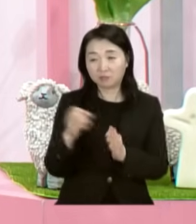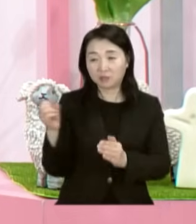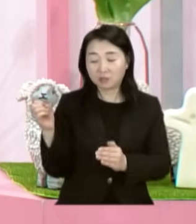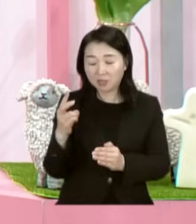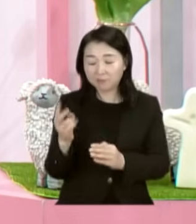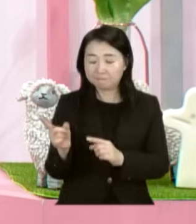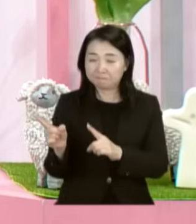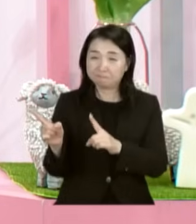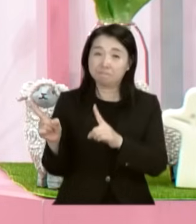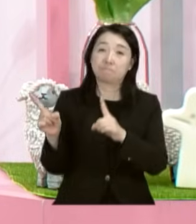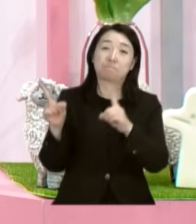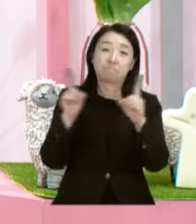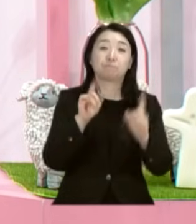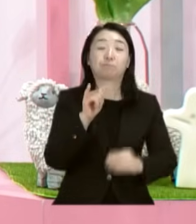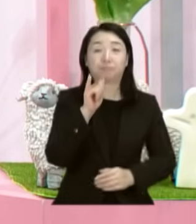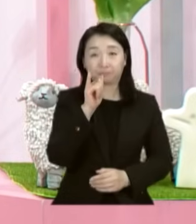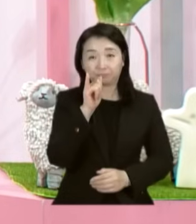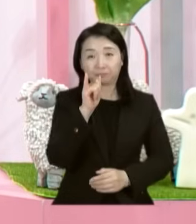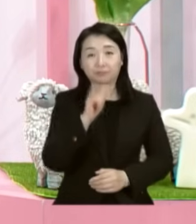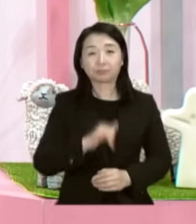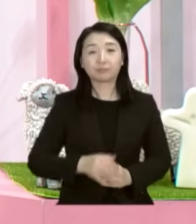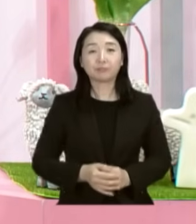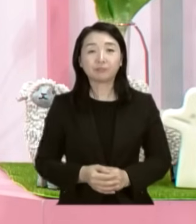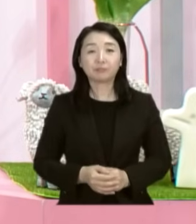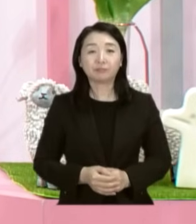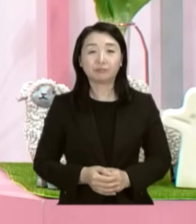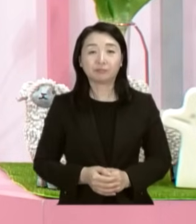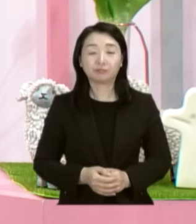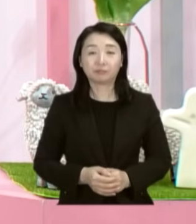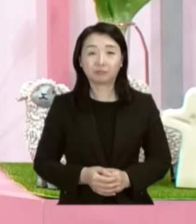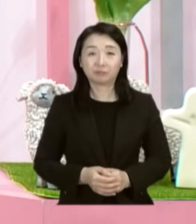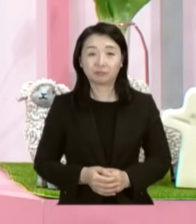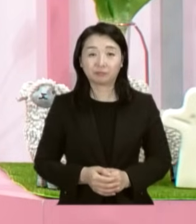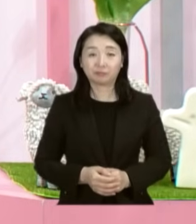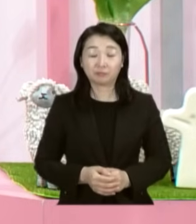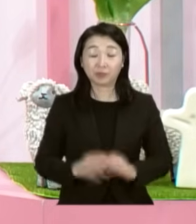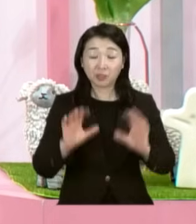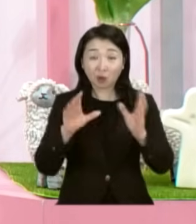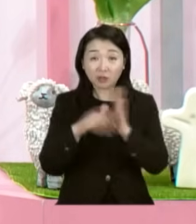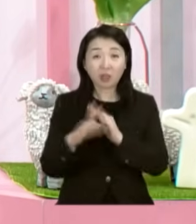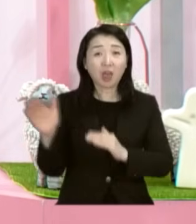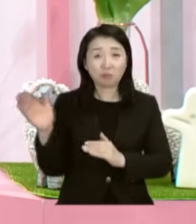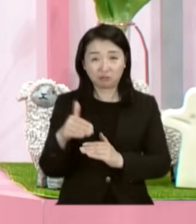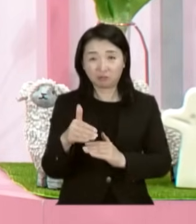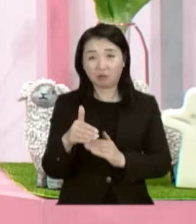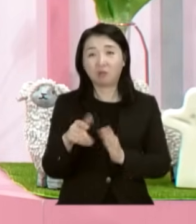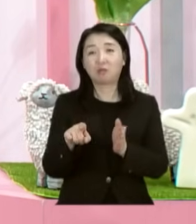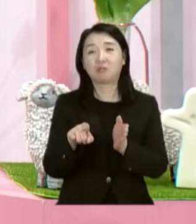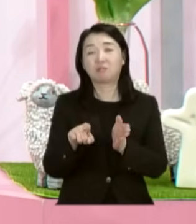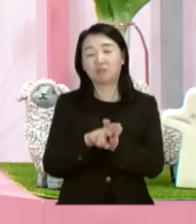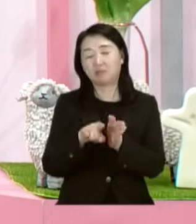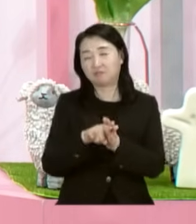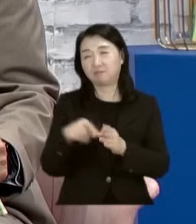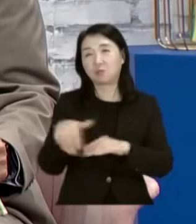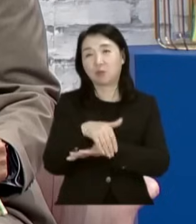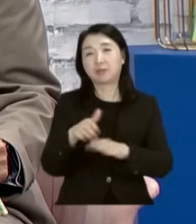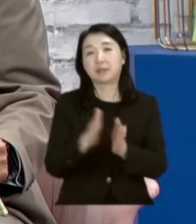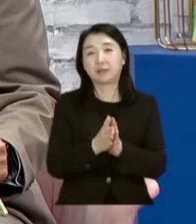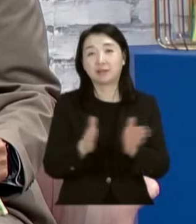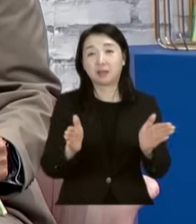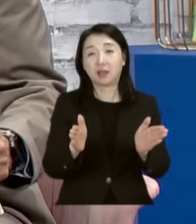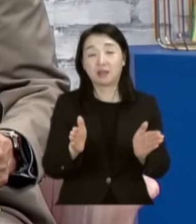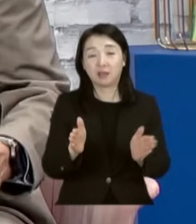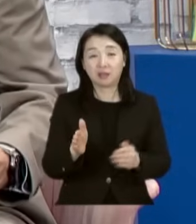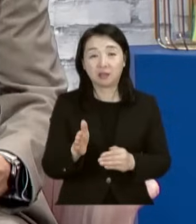이렇게 천천히 회복하는 계기가 주지 수였던 거 같아요 모태 신앙이요네 맞습니다 왜 우리가 살면서 왜